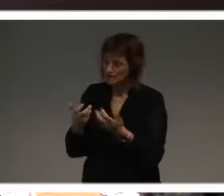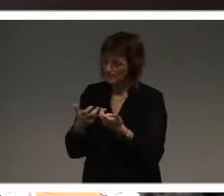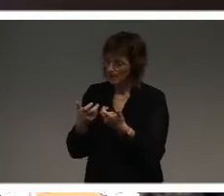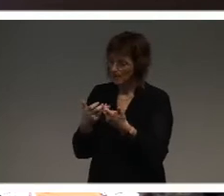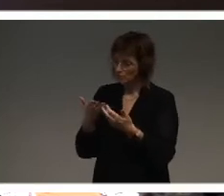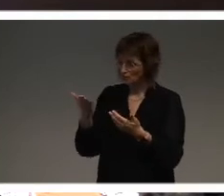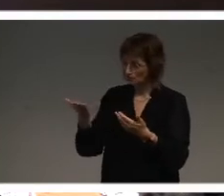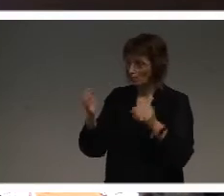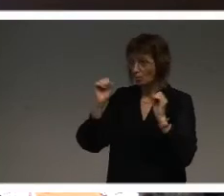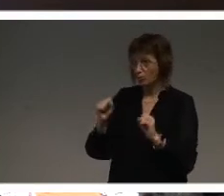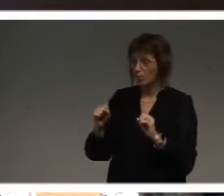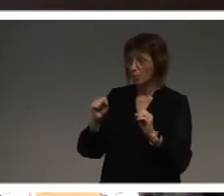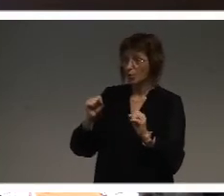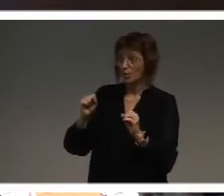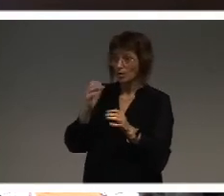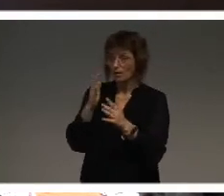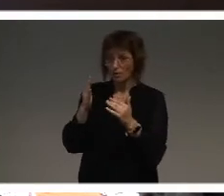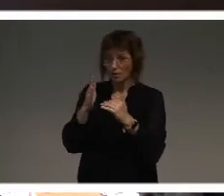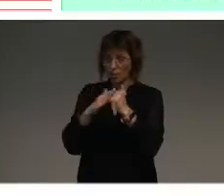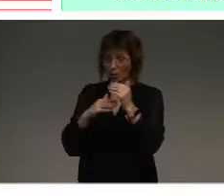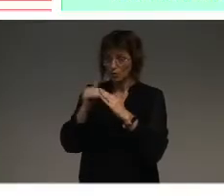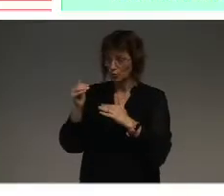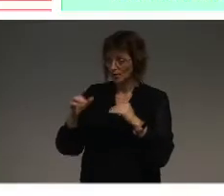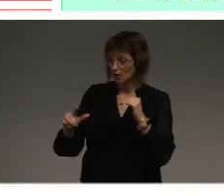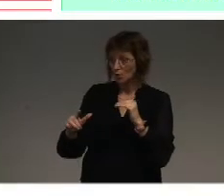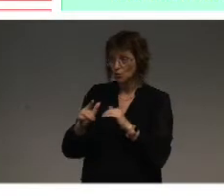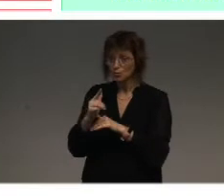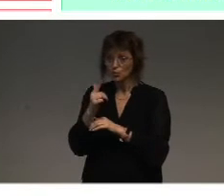permis de dégager 12 profils